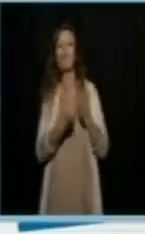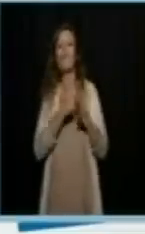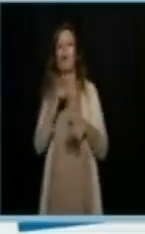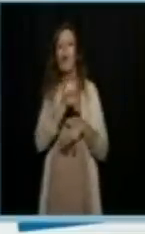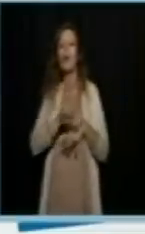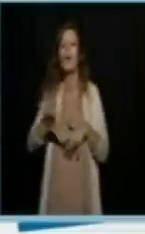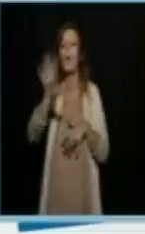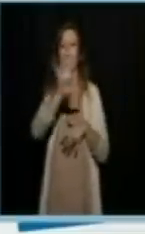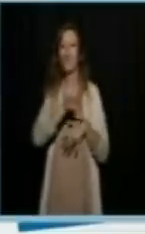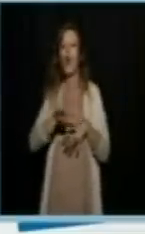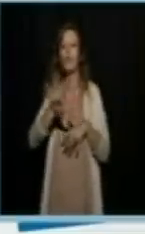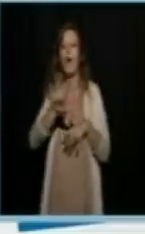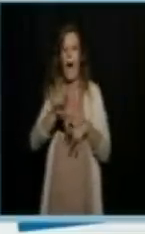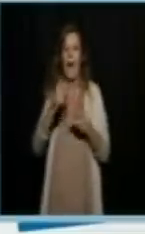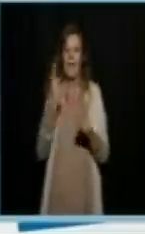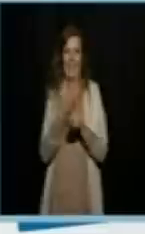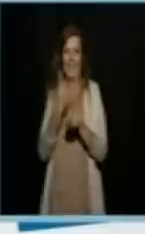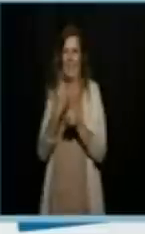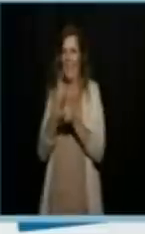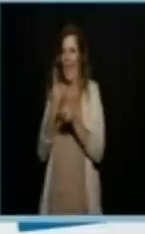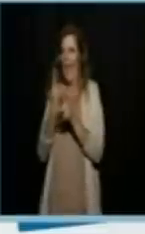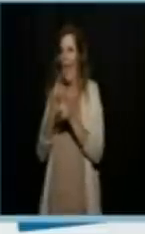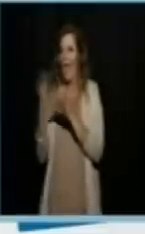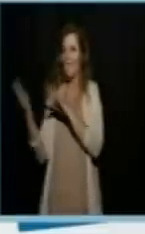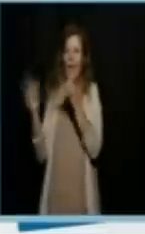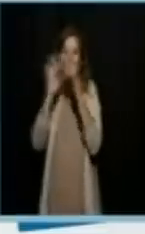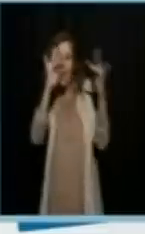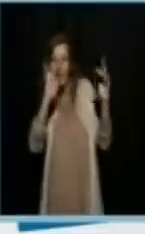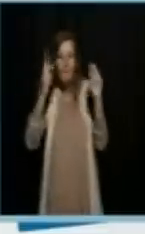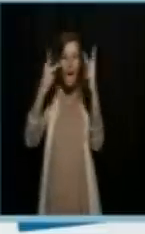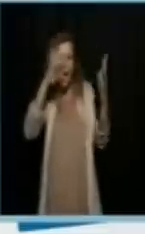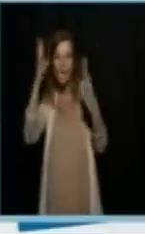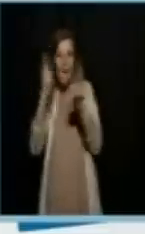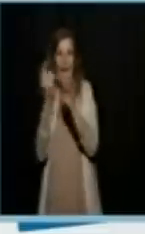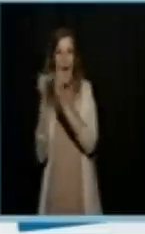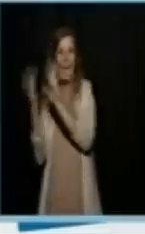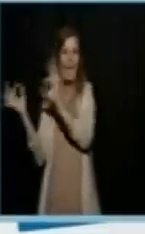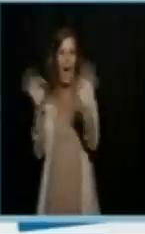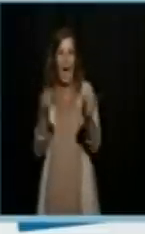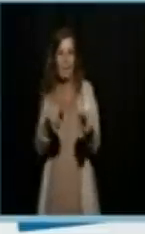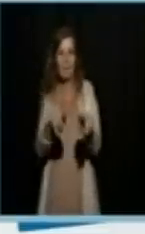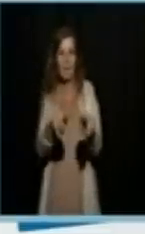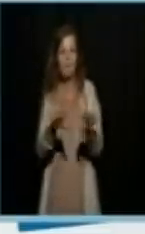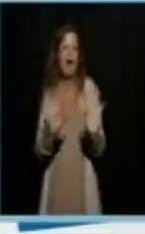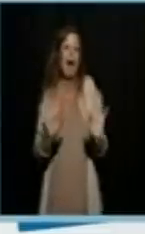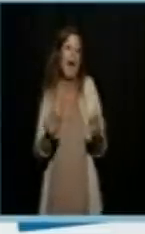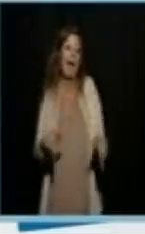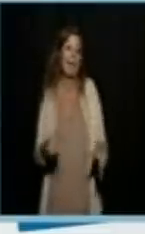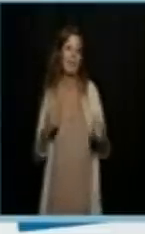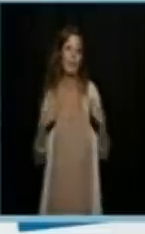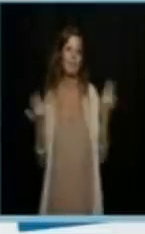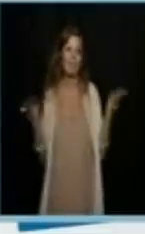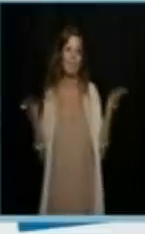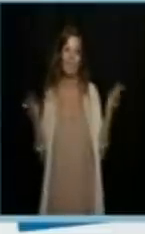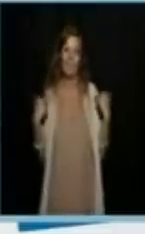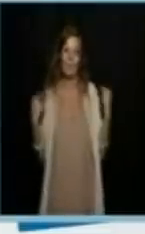porterà la fibra ottica a 1000 mega velocissima a casa. Però fino adesso, mi raccomando, non possiamo fare